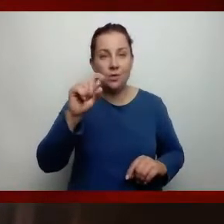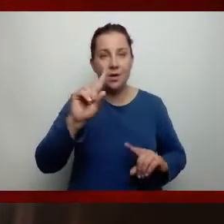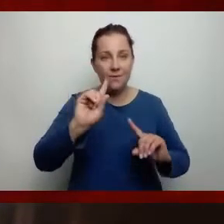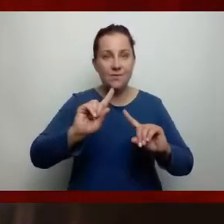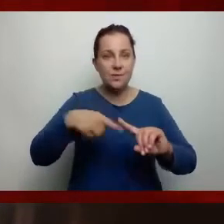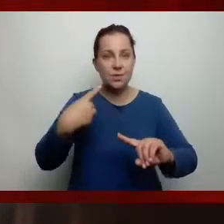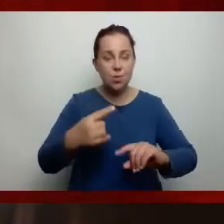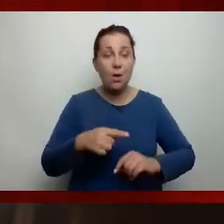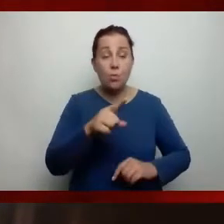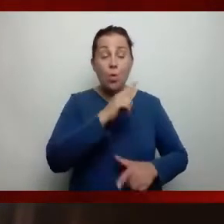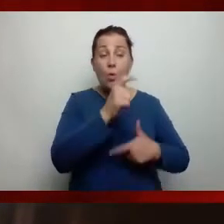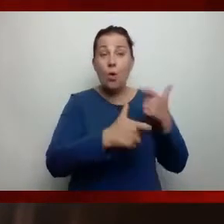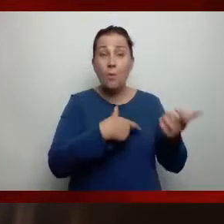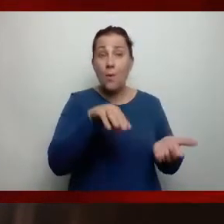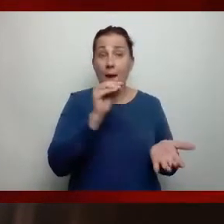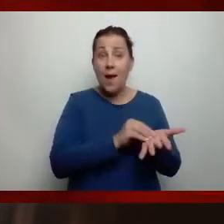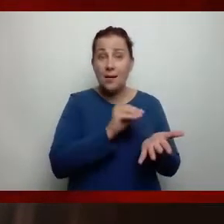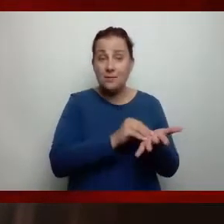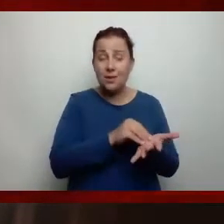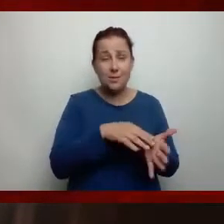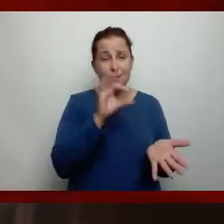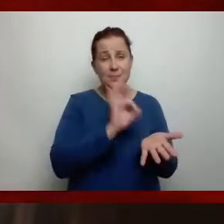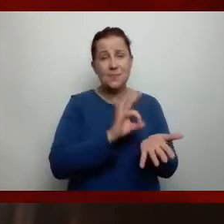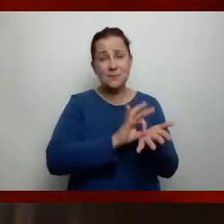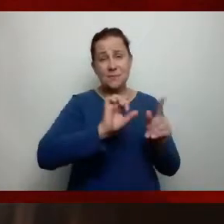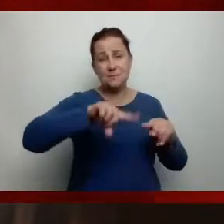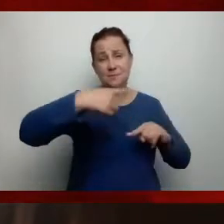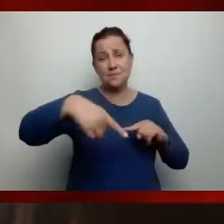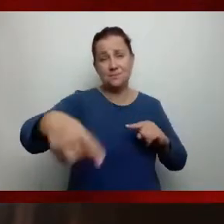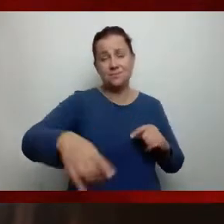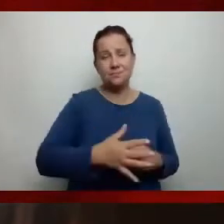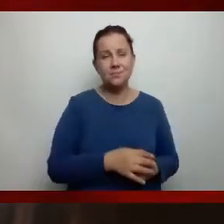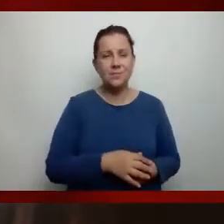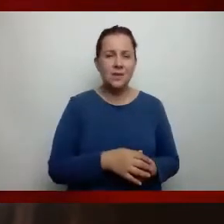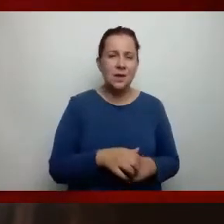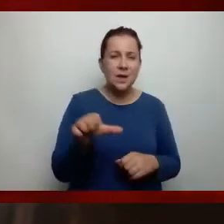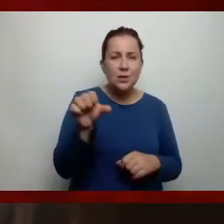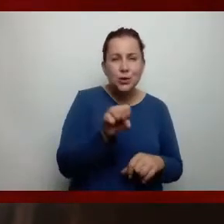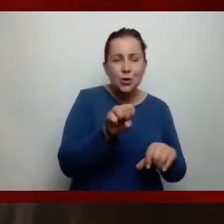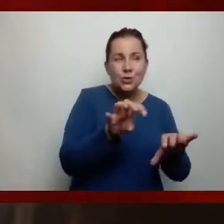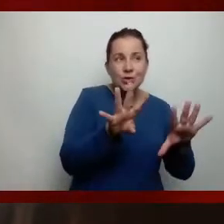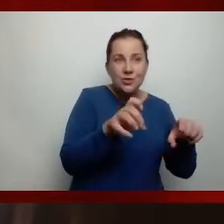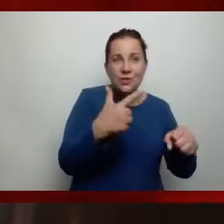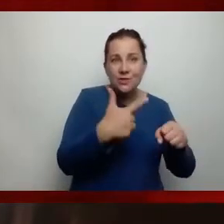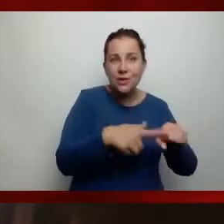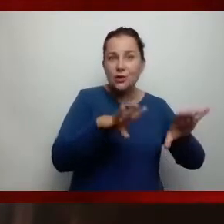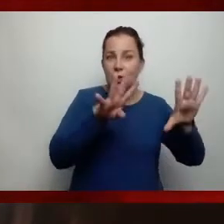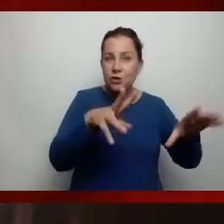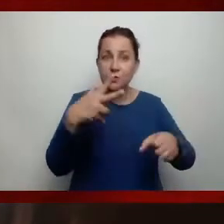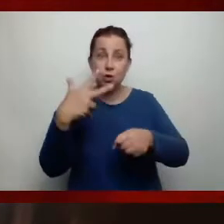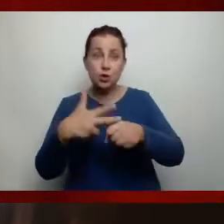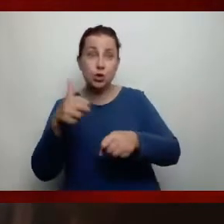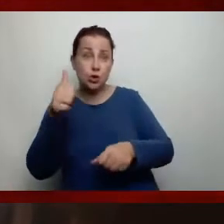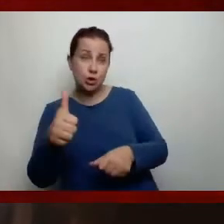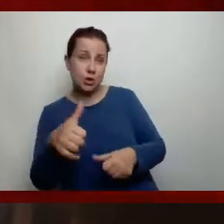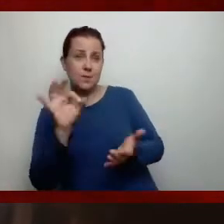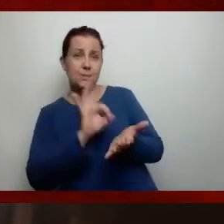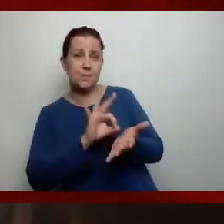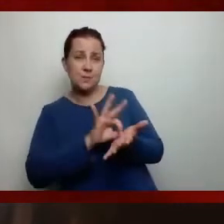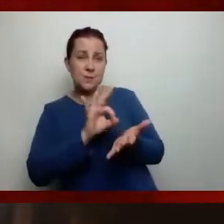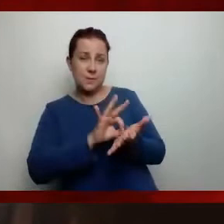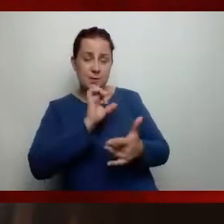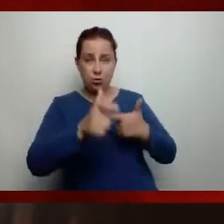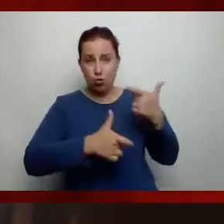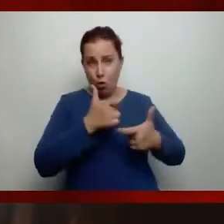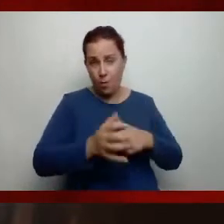prowadził te eksperymenty to systematycznie, zwłaszcza w latach 1929-31 i jest taka jedna